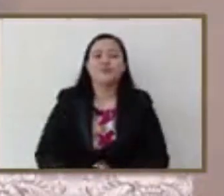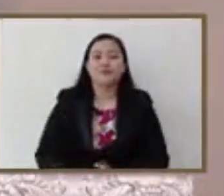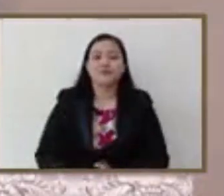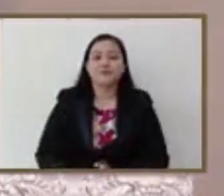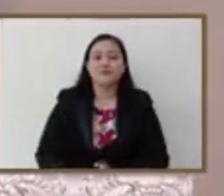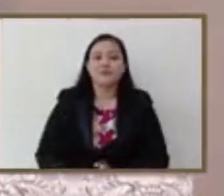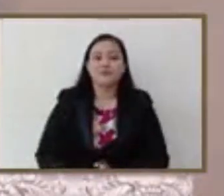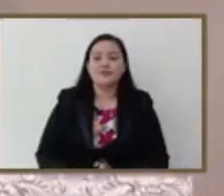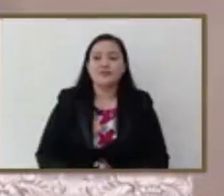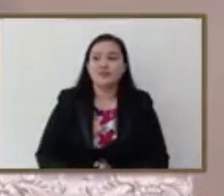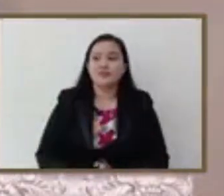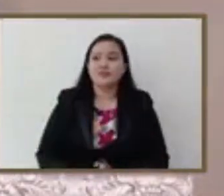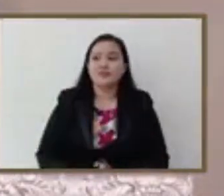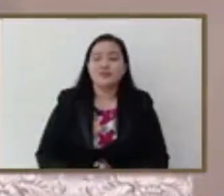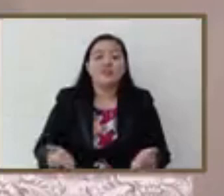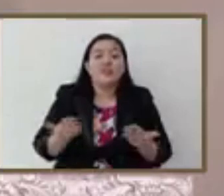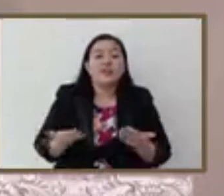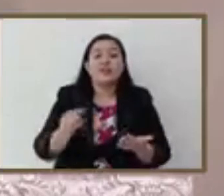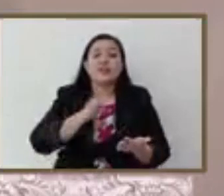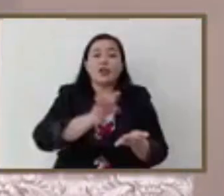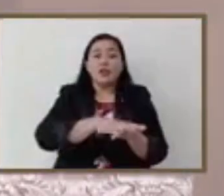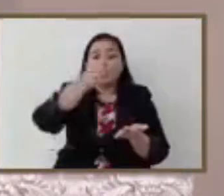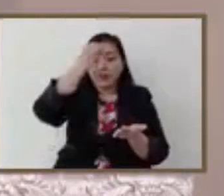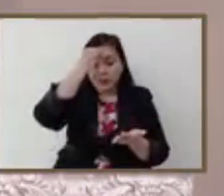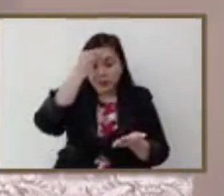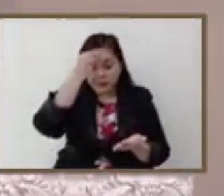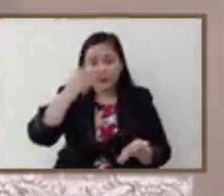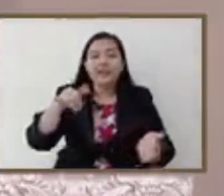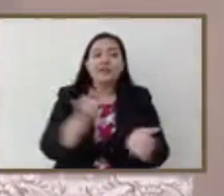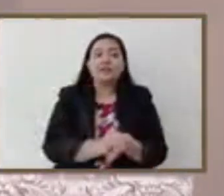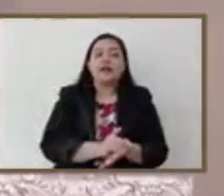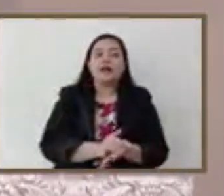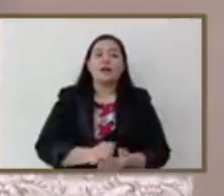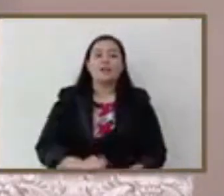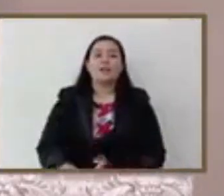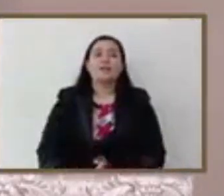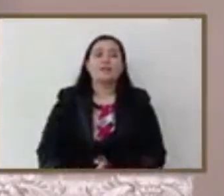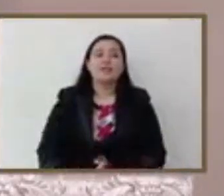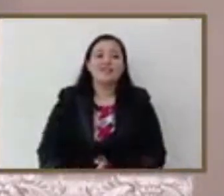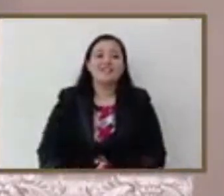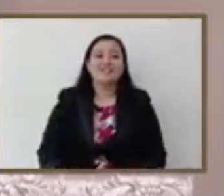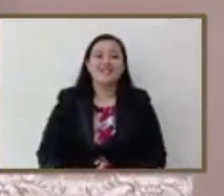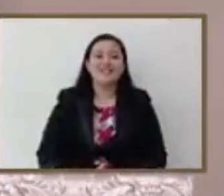Oh yeah. Dito nakita po natin ang babae, nag-itsurang babae, at ang lalaki, nag-itsurang lalaki.